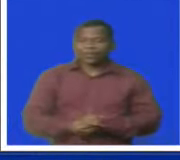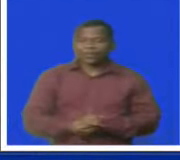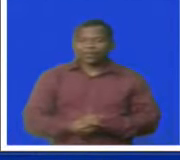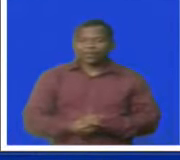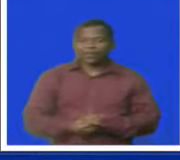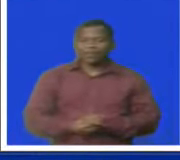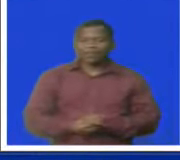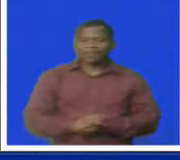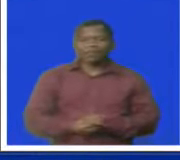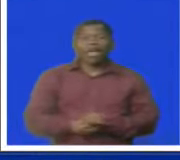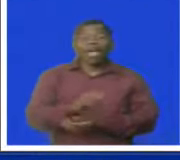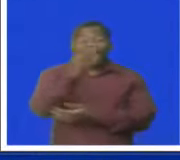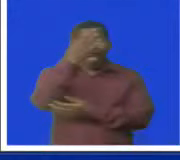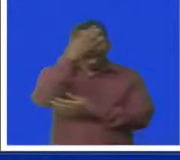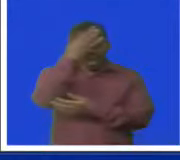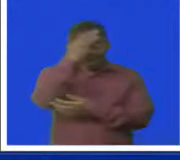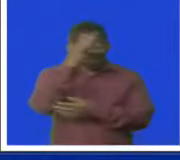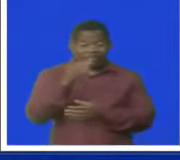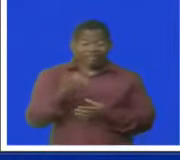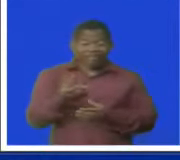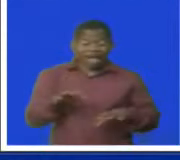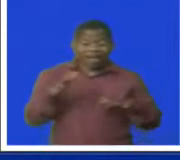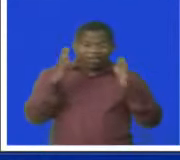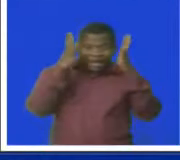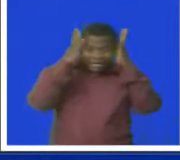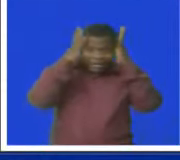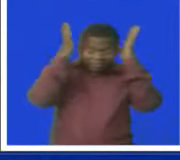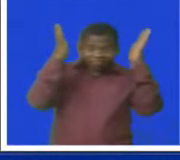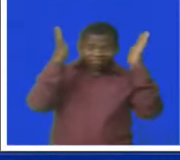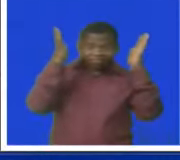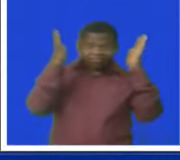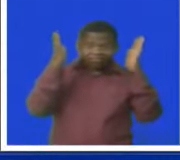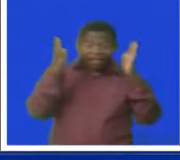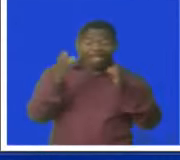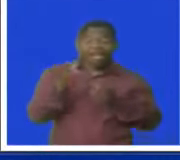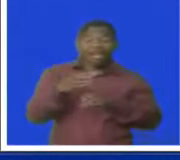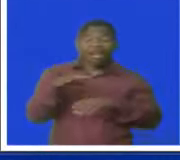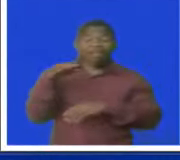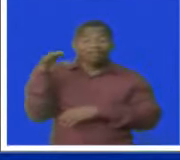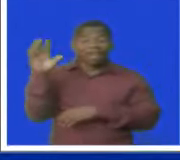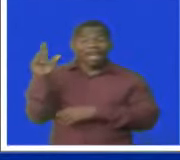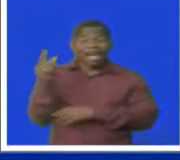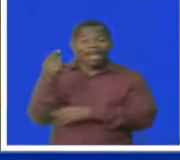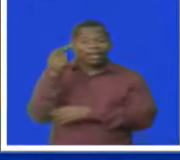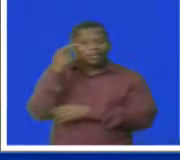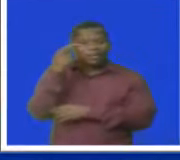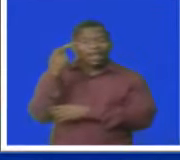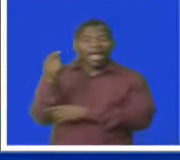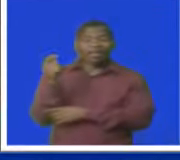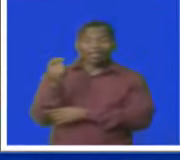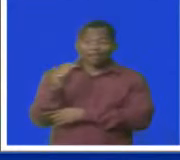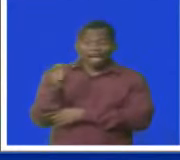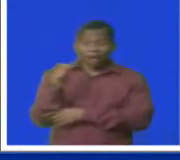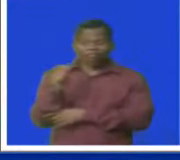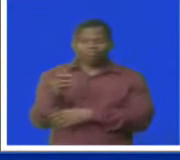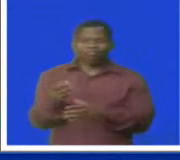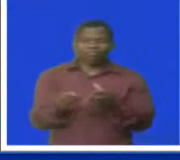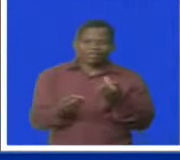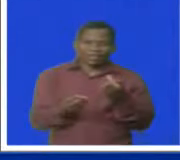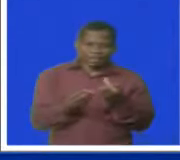Hulumende welive lakangwane kanye nelive laseTaiwan sosukumisa umsebenzi lohlose kuthuthukisa bomake